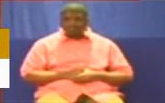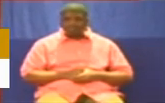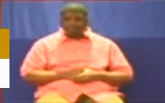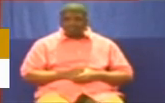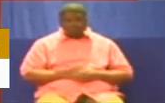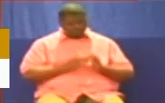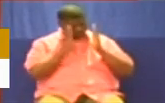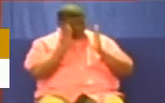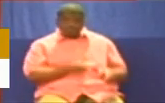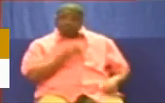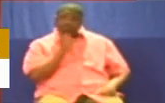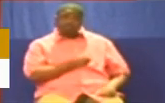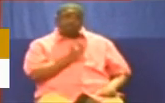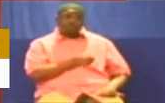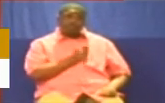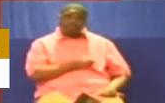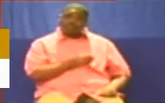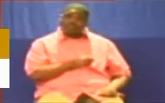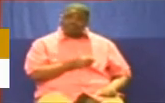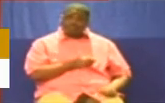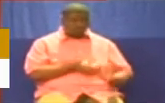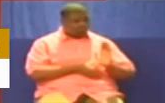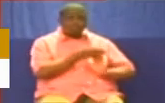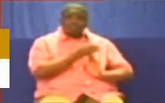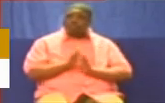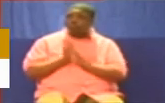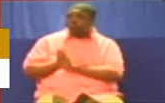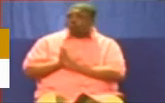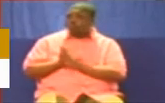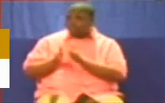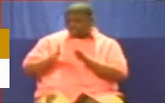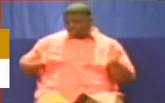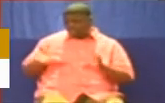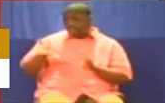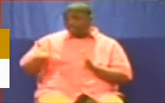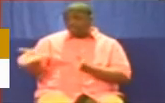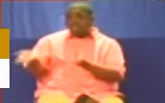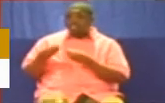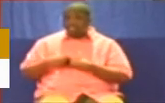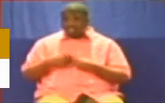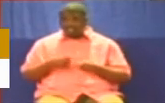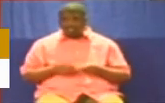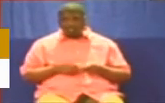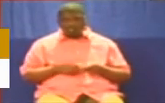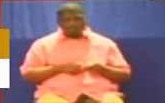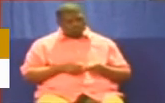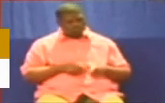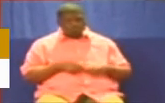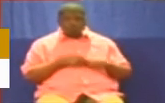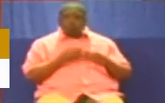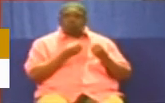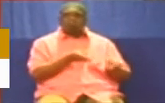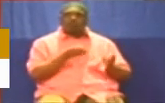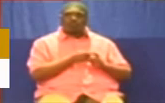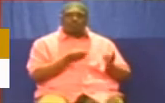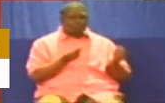Mheshimiwa Spika, kwanza nashukuru sana kwa kupewa hii nafasi ili kuweza kutoa maneno